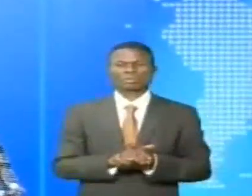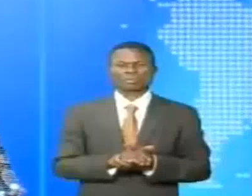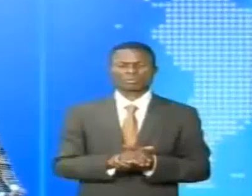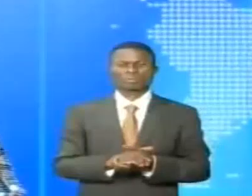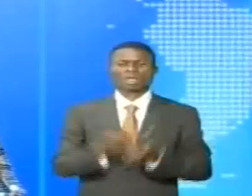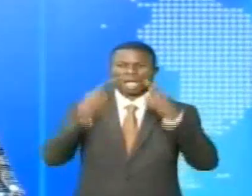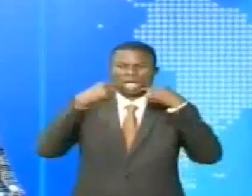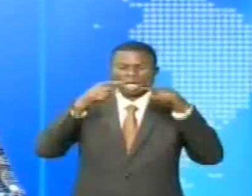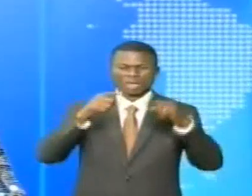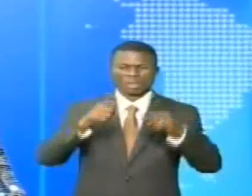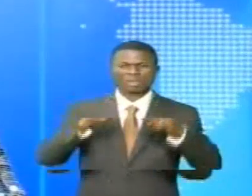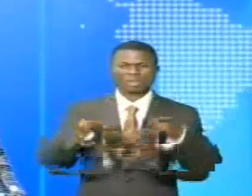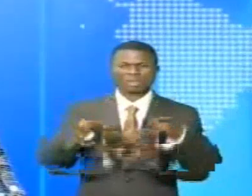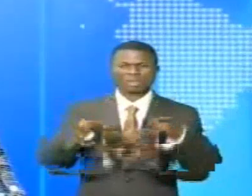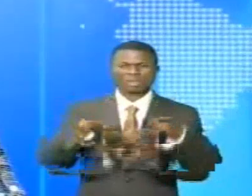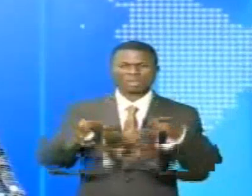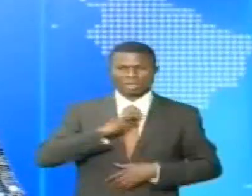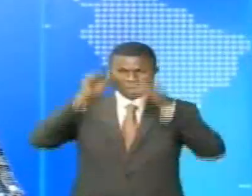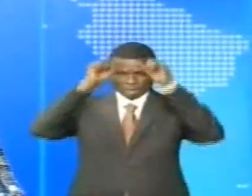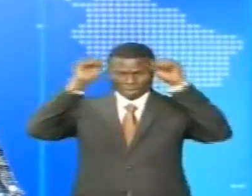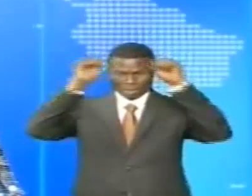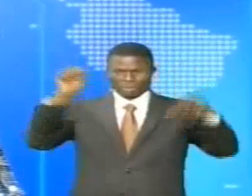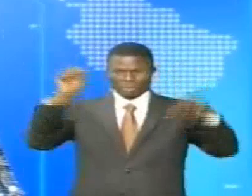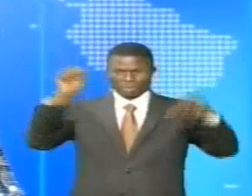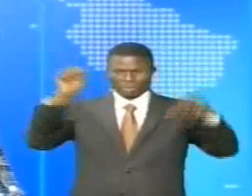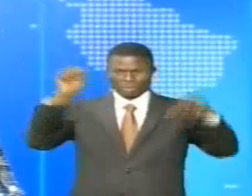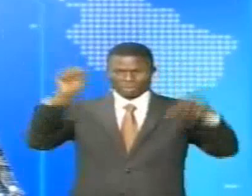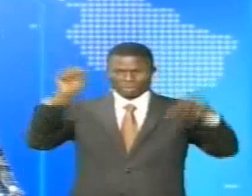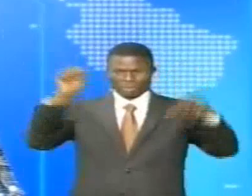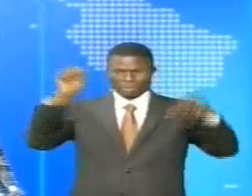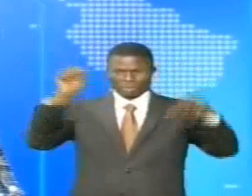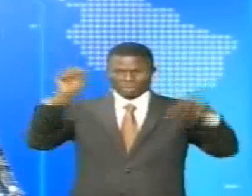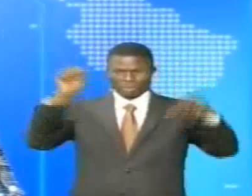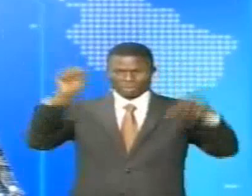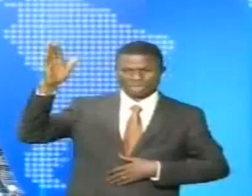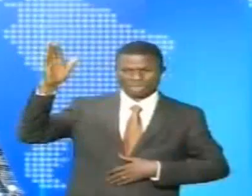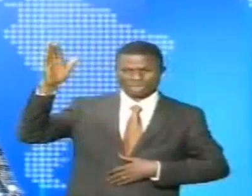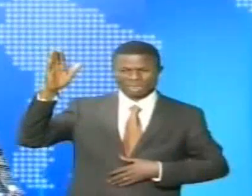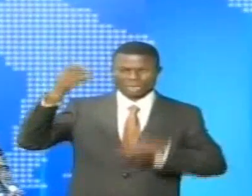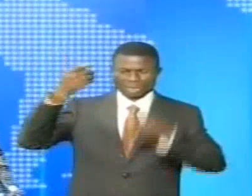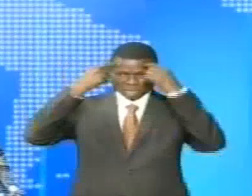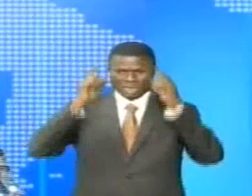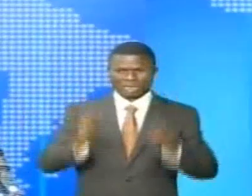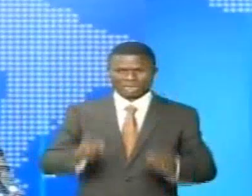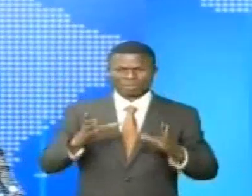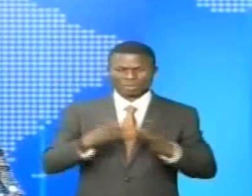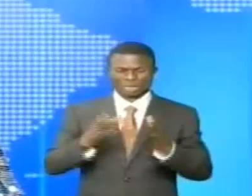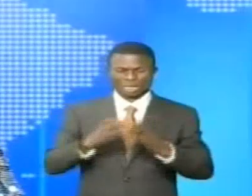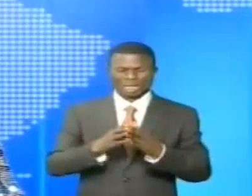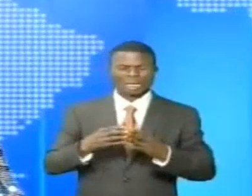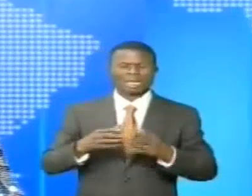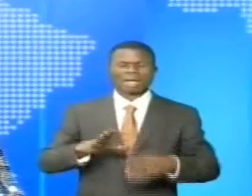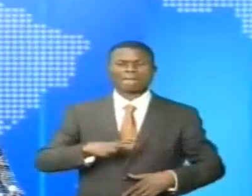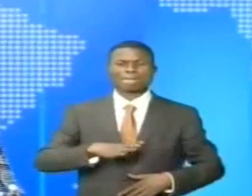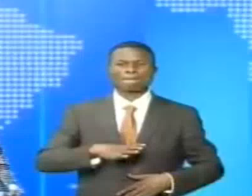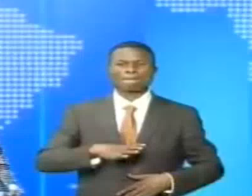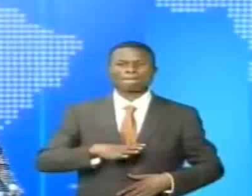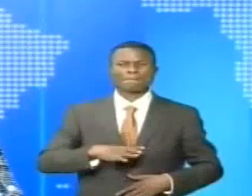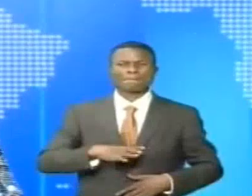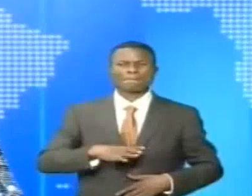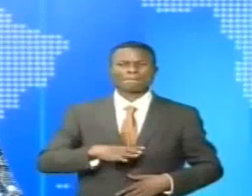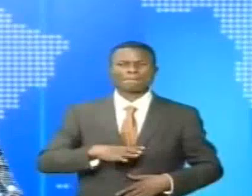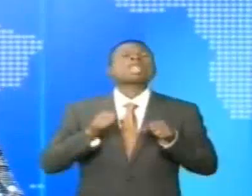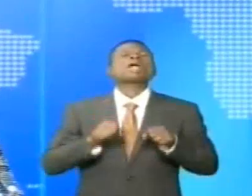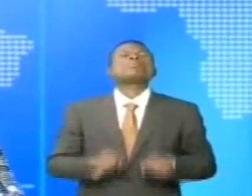Son Excellence Monsieur le Président de la République, chef de l'État, a appris avec une profonde tristesse le décès inopiné